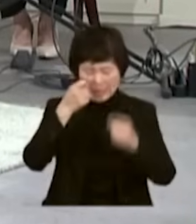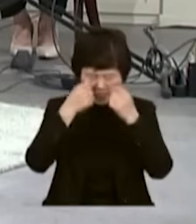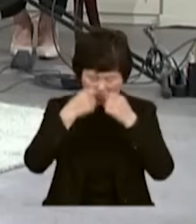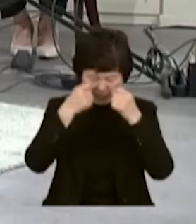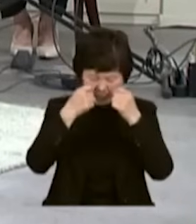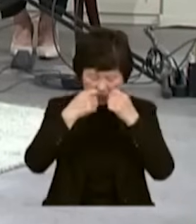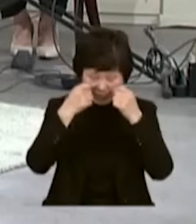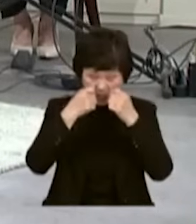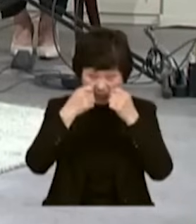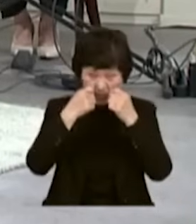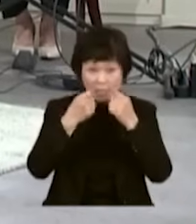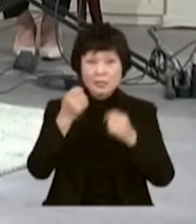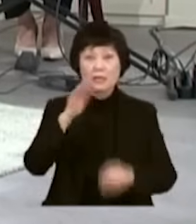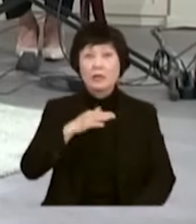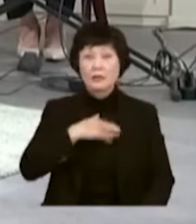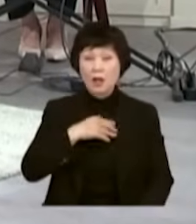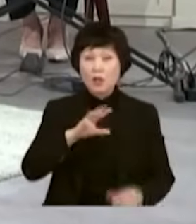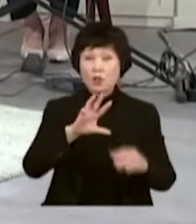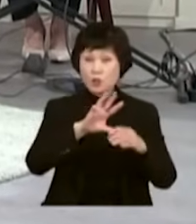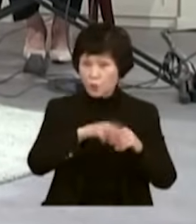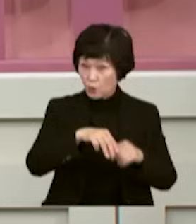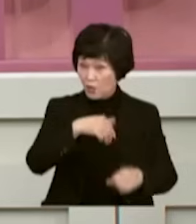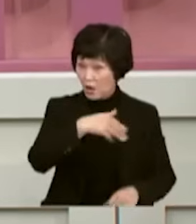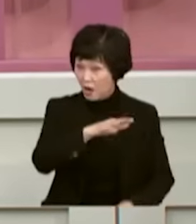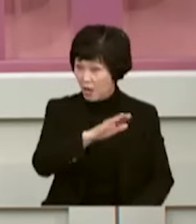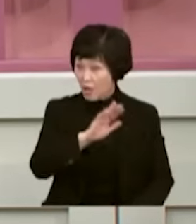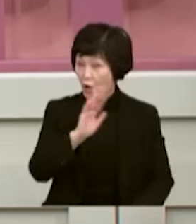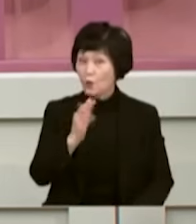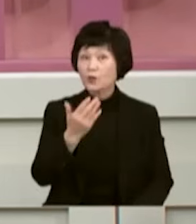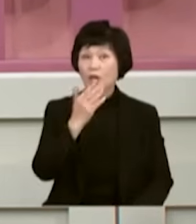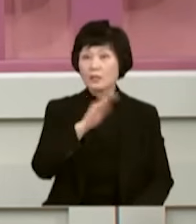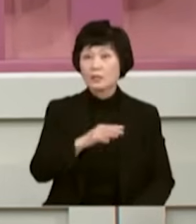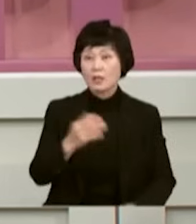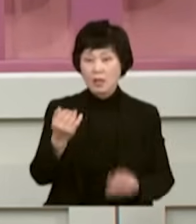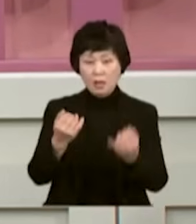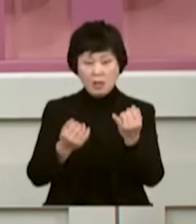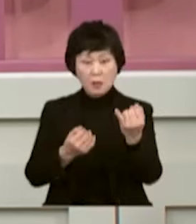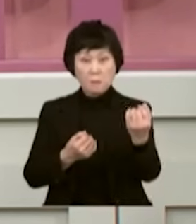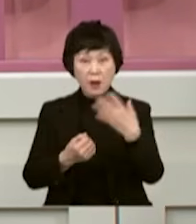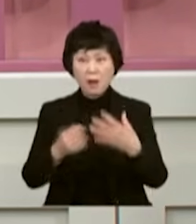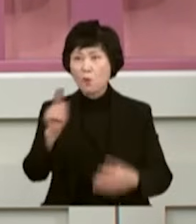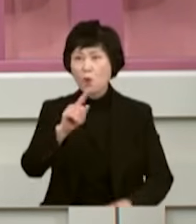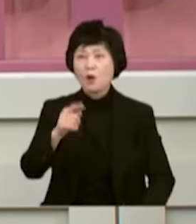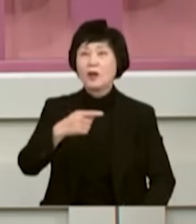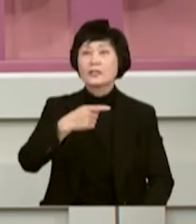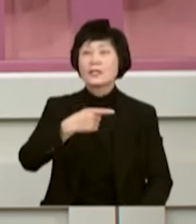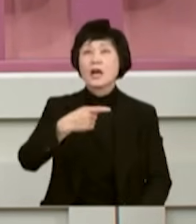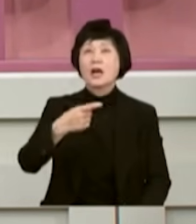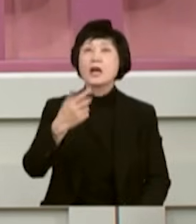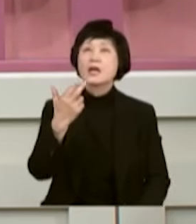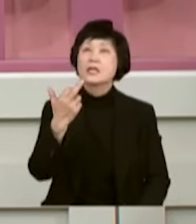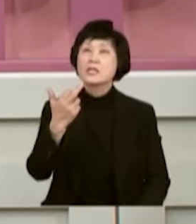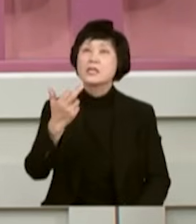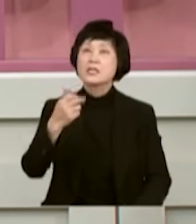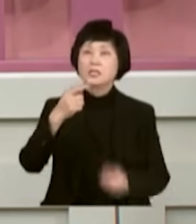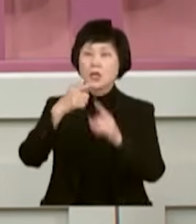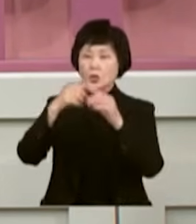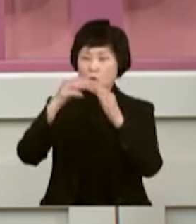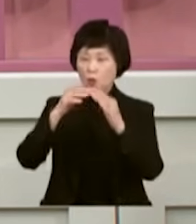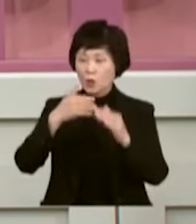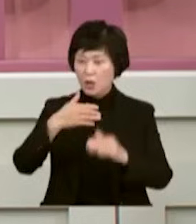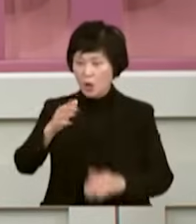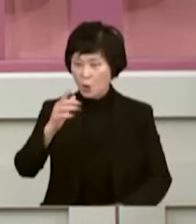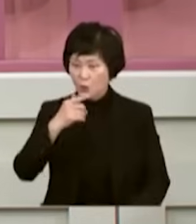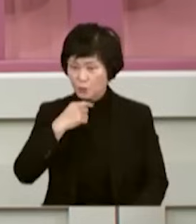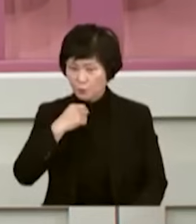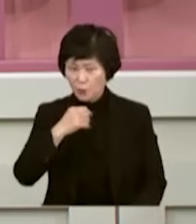시작하더라고요. 한참 울더니 난 철원에 가야 되는데 목사님 다시 일산 성전에 가고 싶어요 그러는 거예요. 그래 어떻게